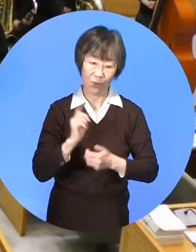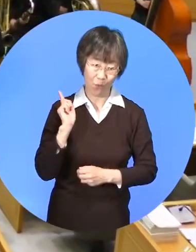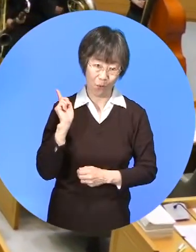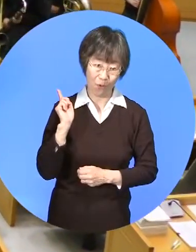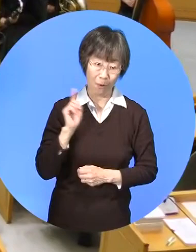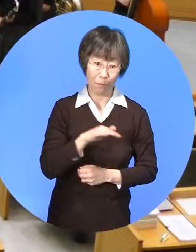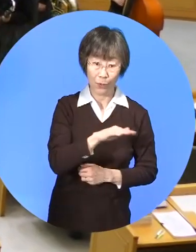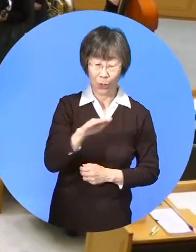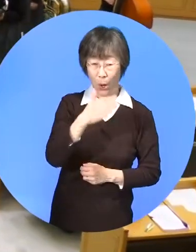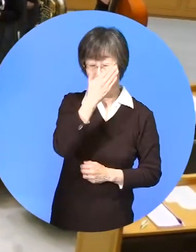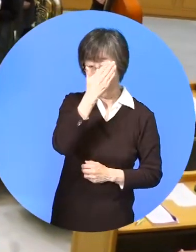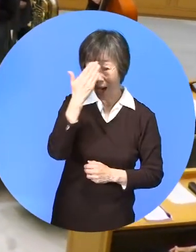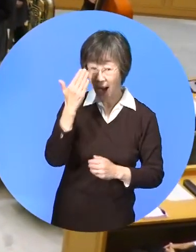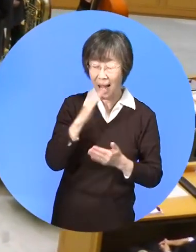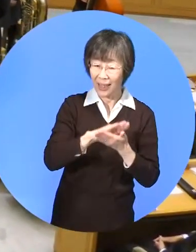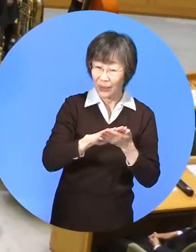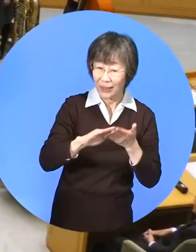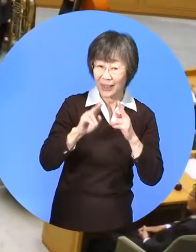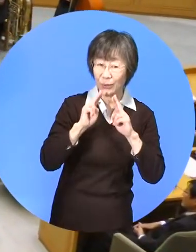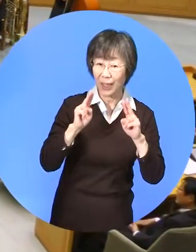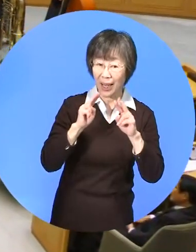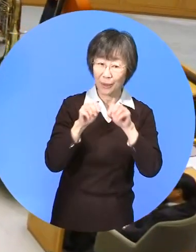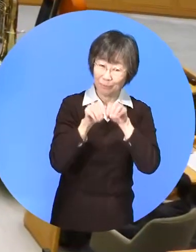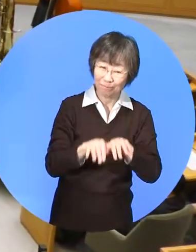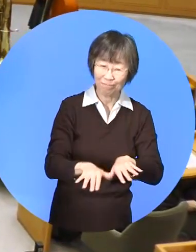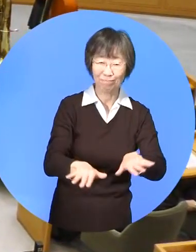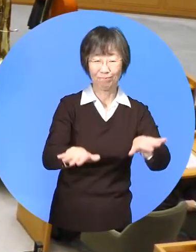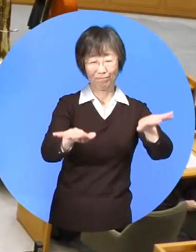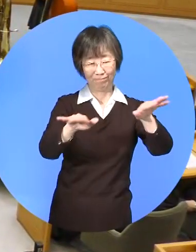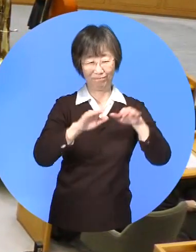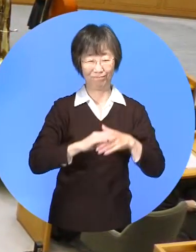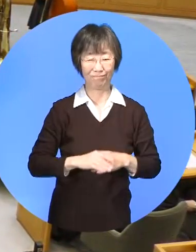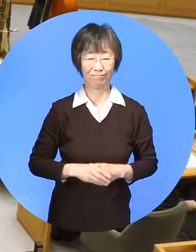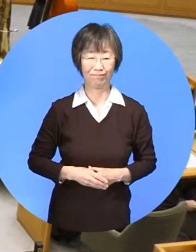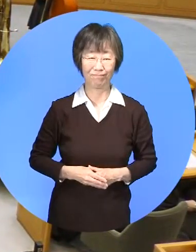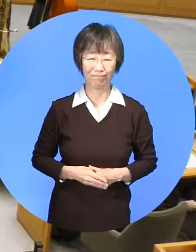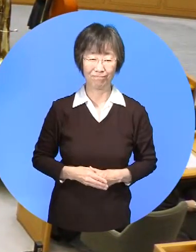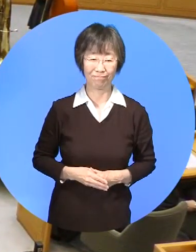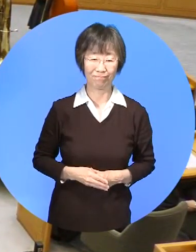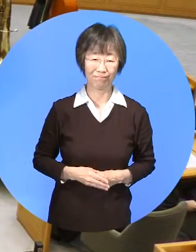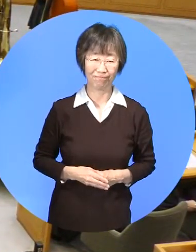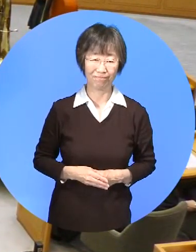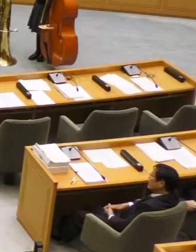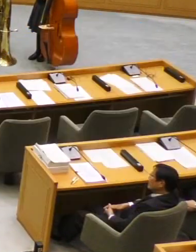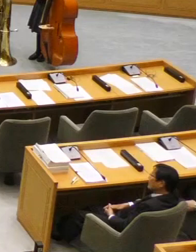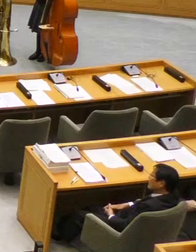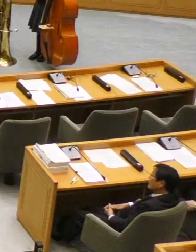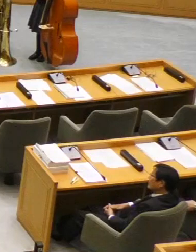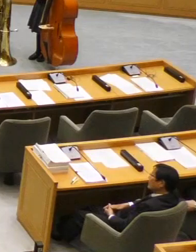徒たちの若々しく美しい歌声が響き渡っていました。